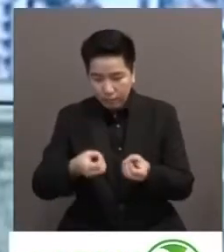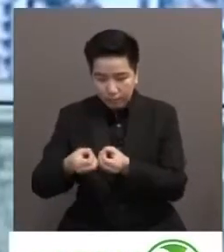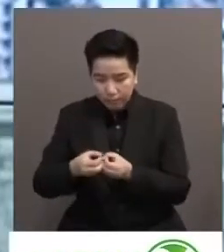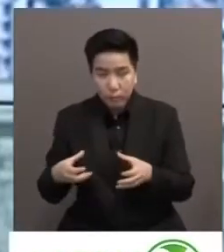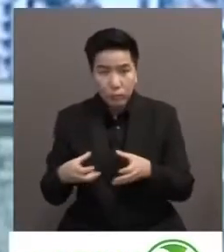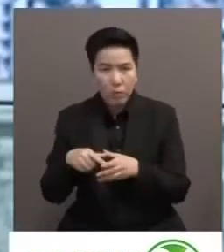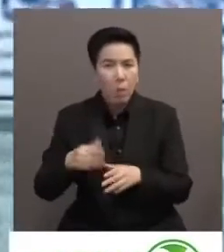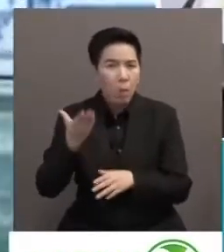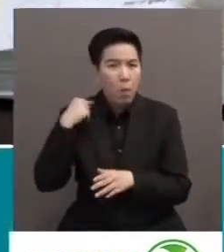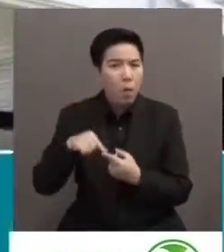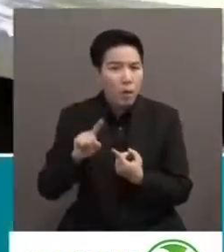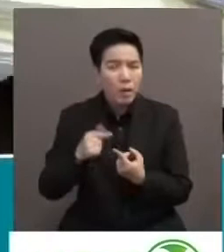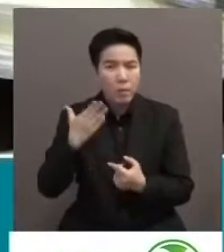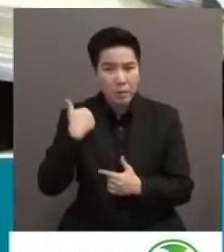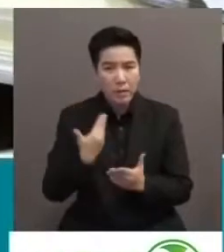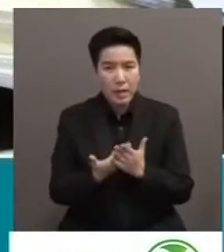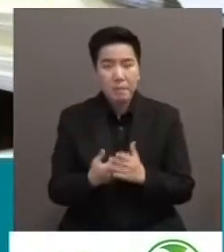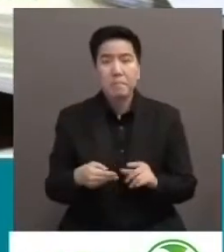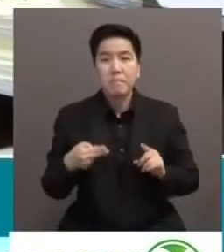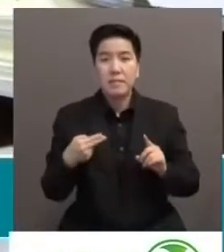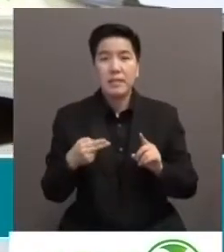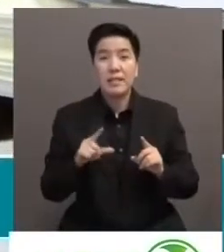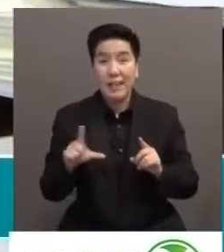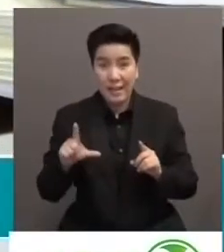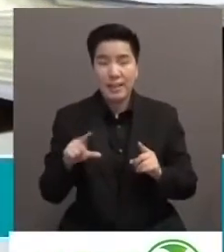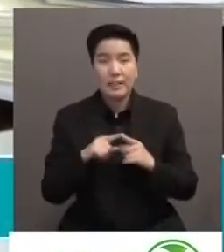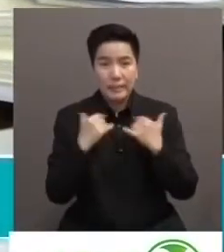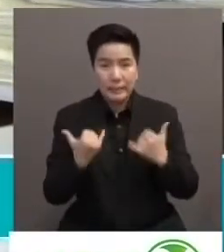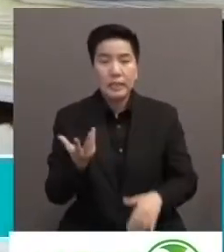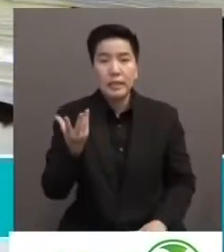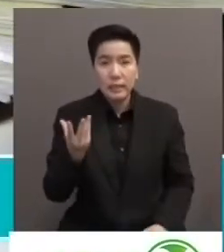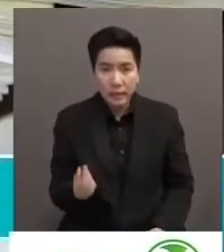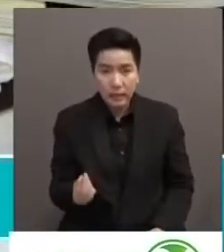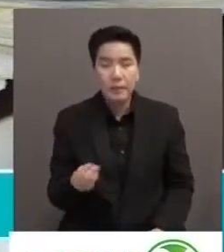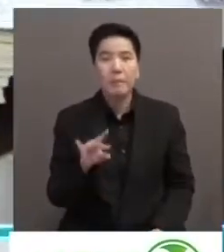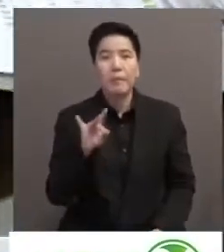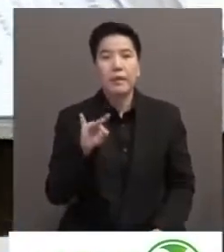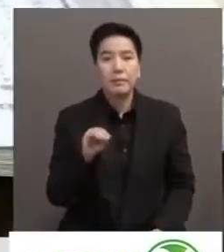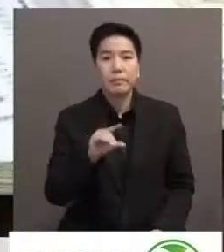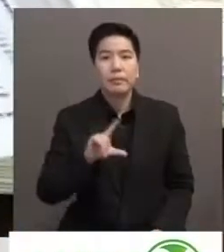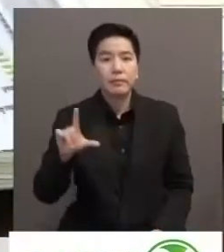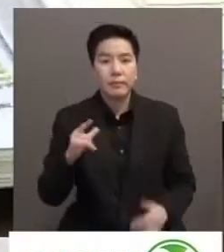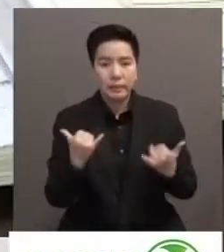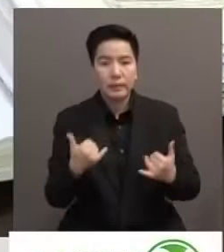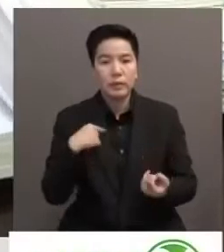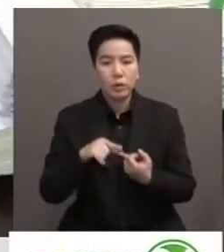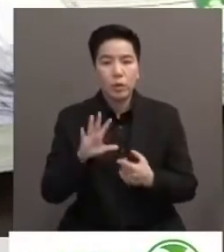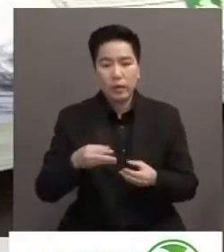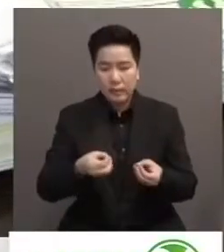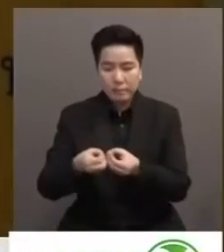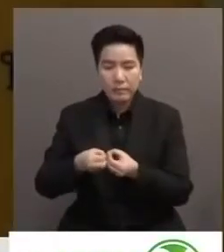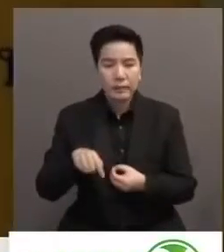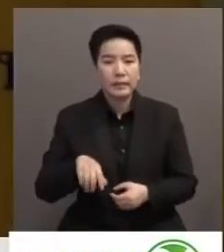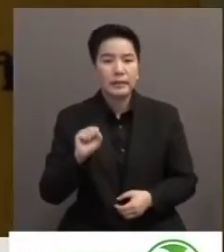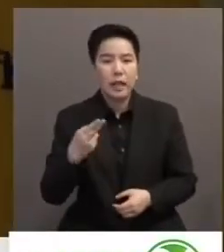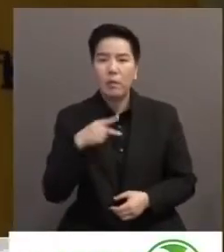ะครับคือก่อนหน้านี้เนี่ยมีกว่า 10,000 ล้านบาทนะครับแต่ล่าสุดไปสำรวจการเหลือเพียงแค่80ล้านบาทเท่านั้นทำให้ทางสหกรณ์นะครับอาจจะต้